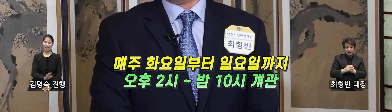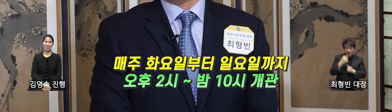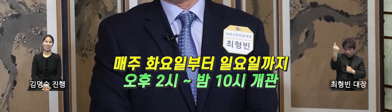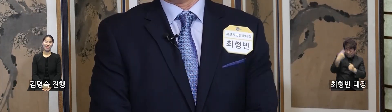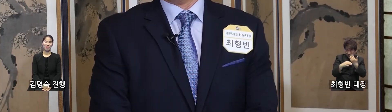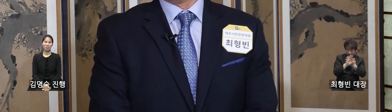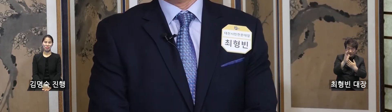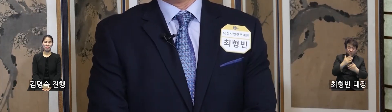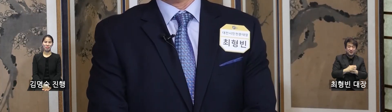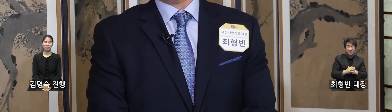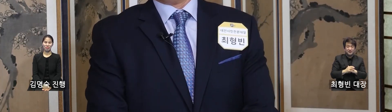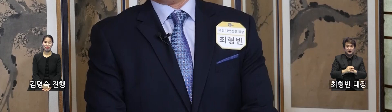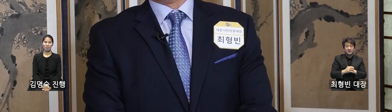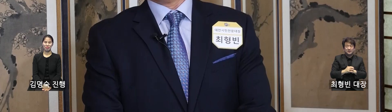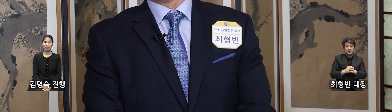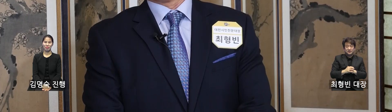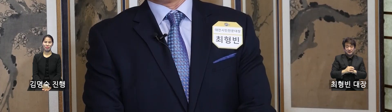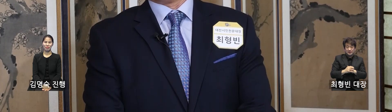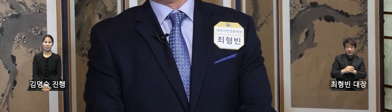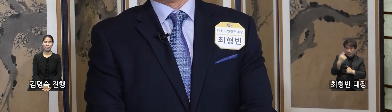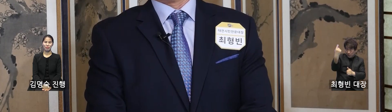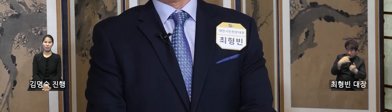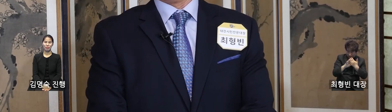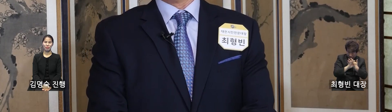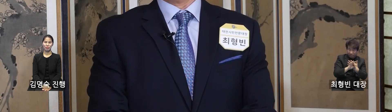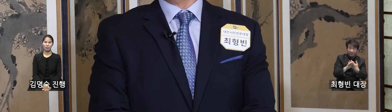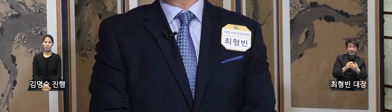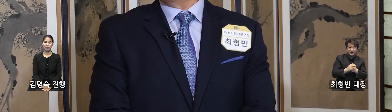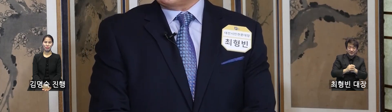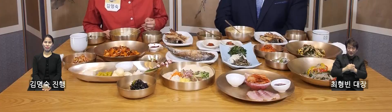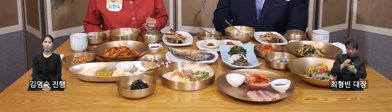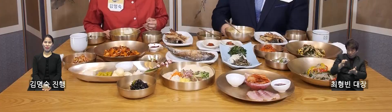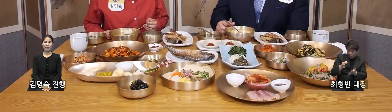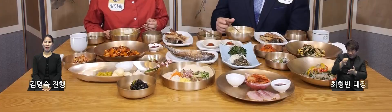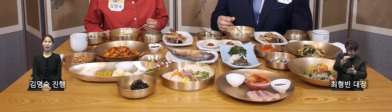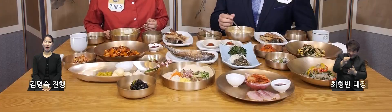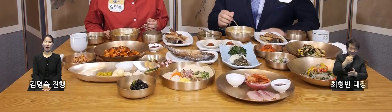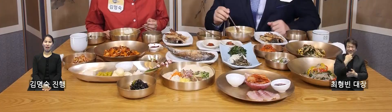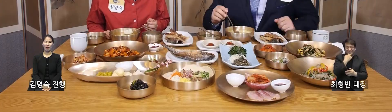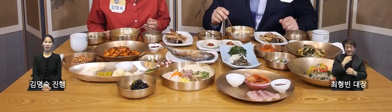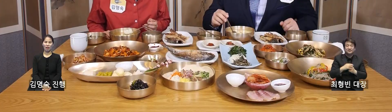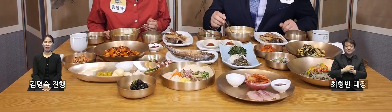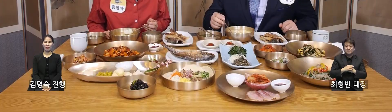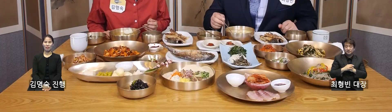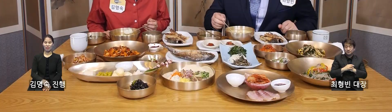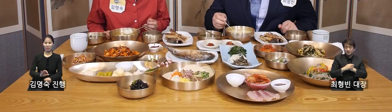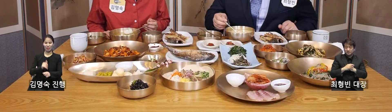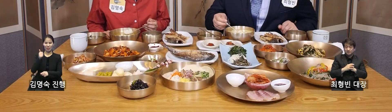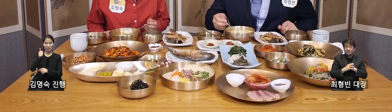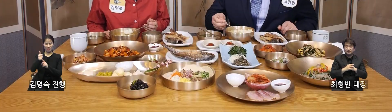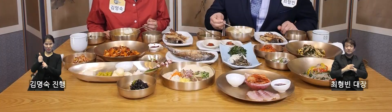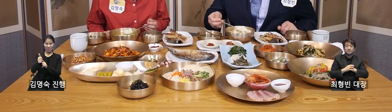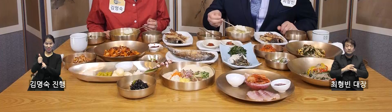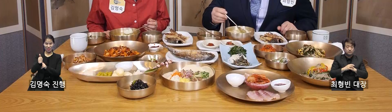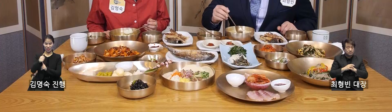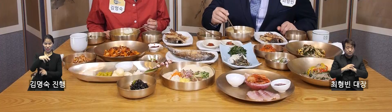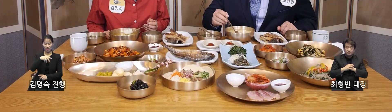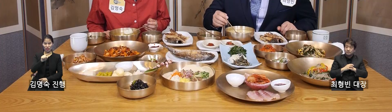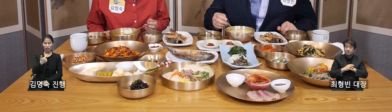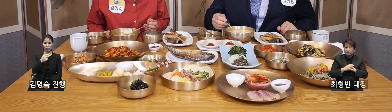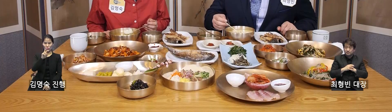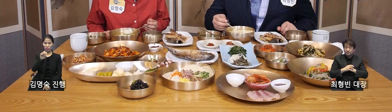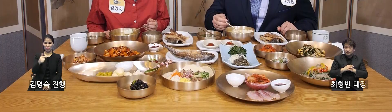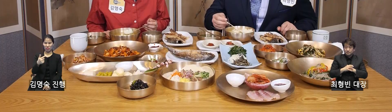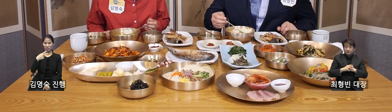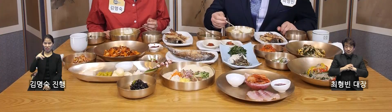보시면 됩니다 보시면 별도로 어 요금으로 우리 너무 또 우리 또 대장님 그냥도 천문대 냐